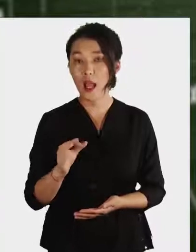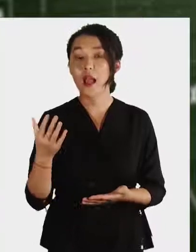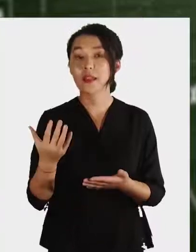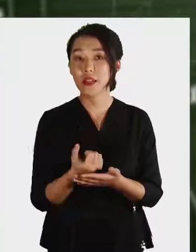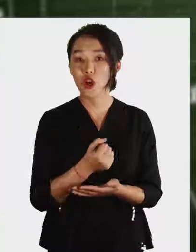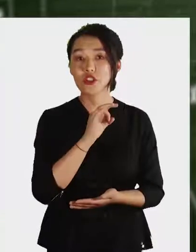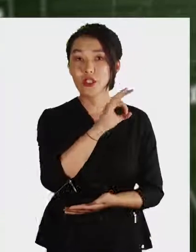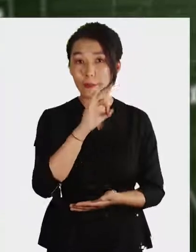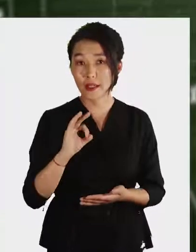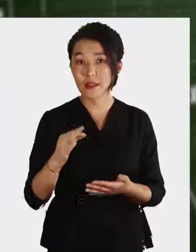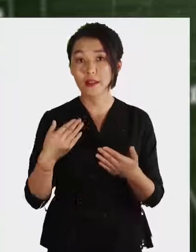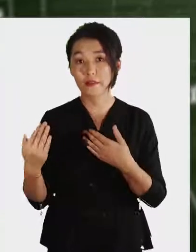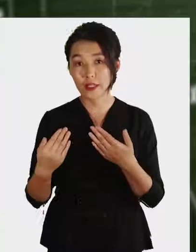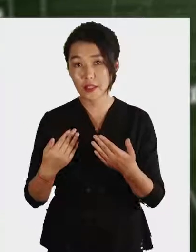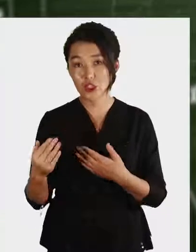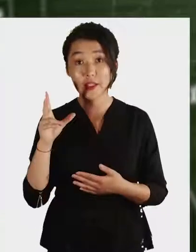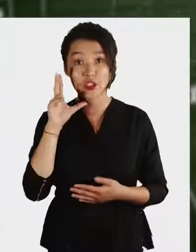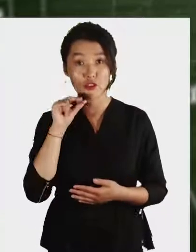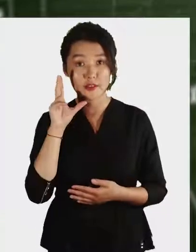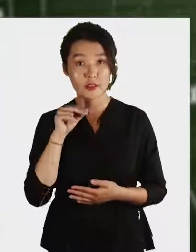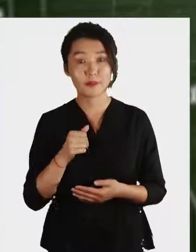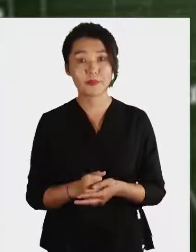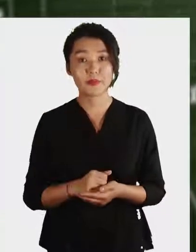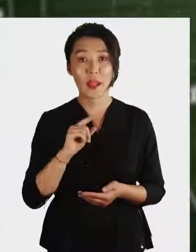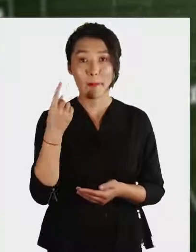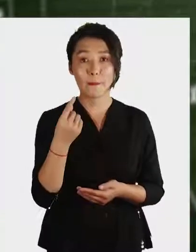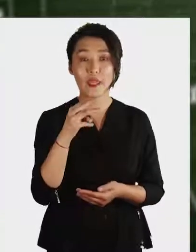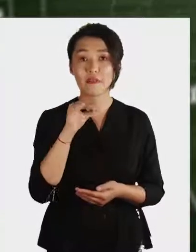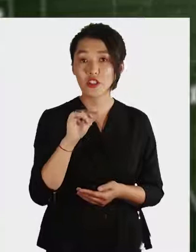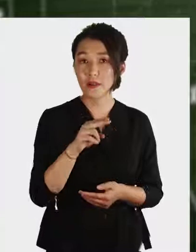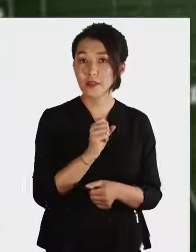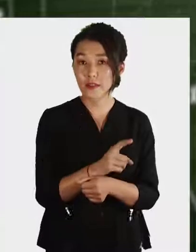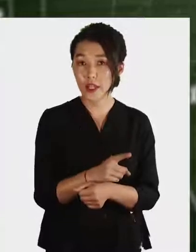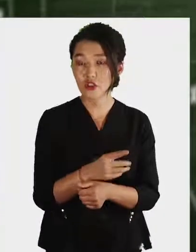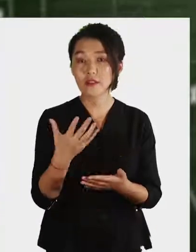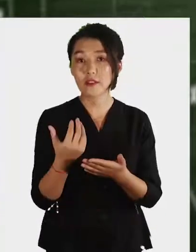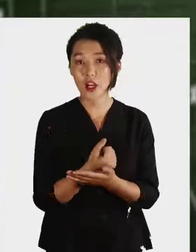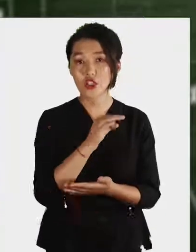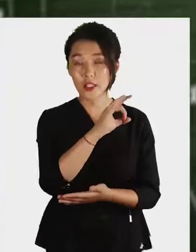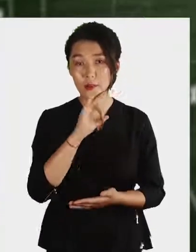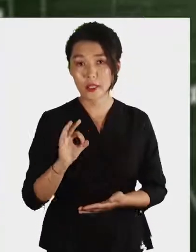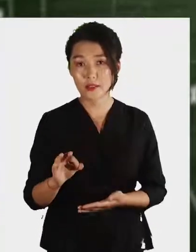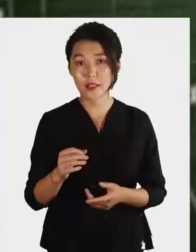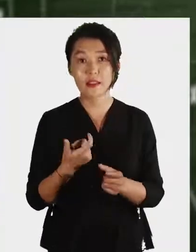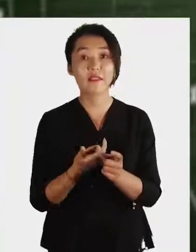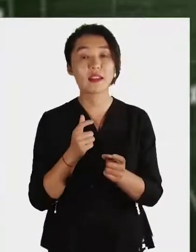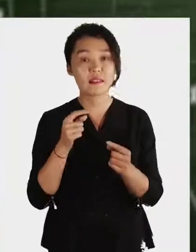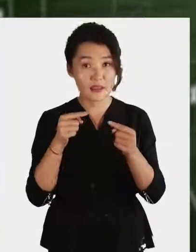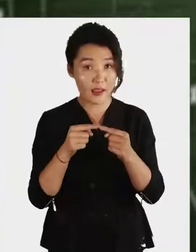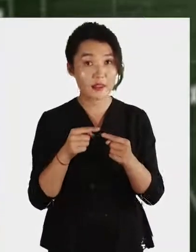нахождение процентного отношения чисел. Первый тип задач – нахождение процентов данного